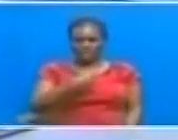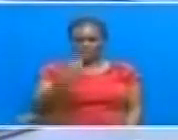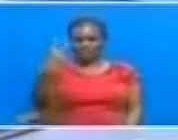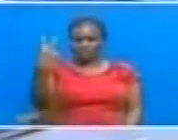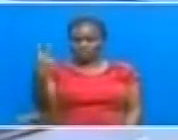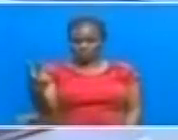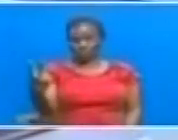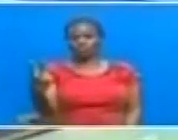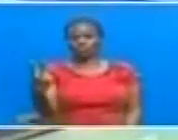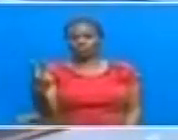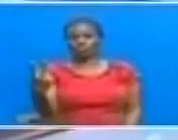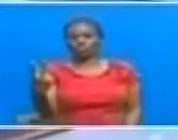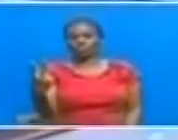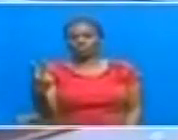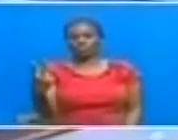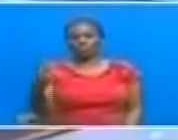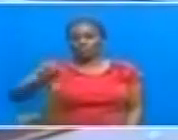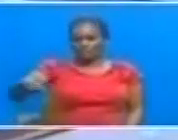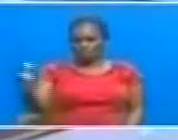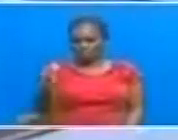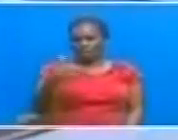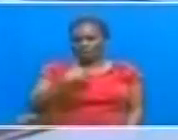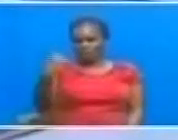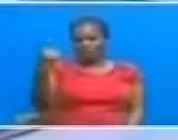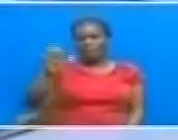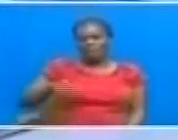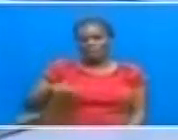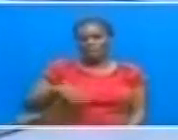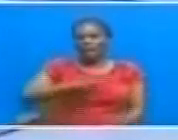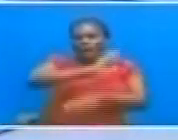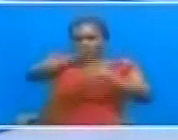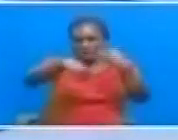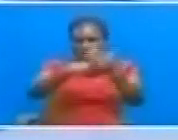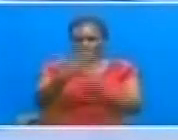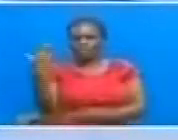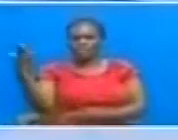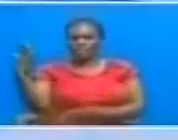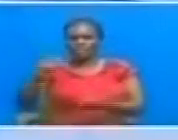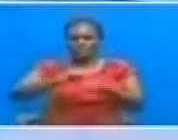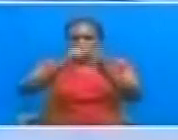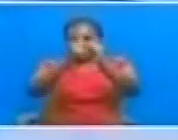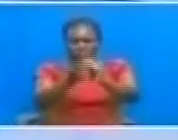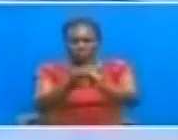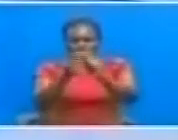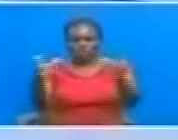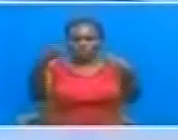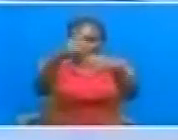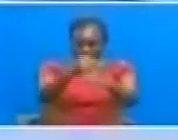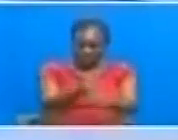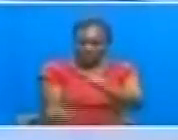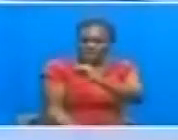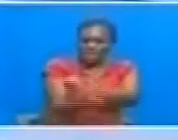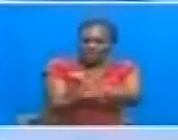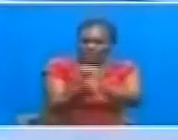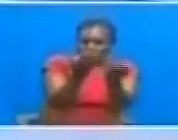katika studio zetu za katikati mwa jiji la Nairobi tuko naye Daisy McKenna, wote kutoka kwa Green Amendment Movement. Watakuwa